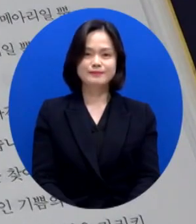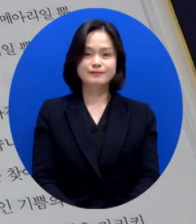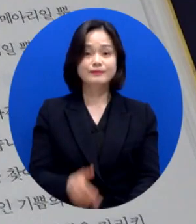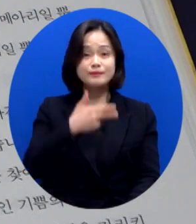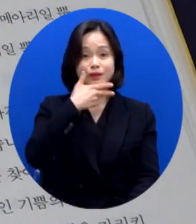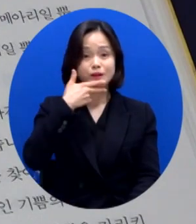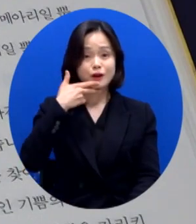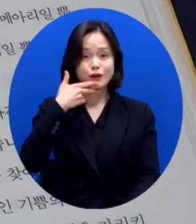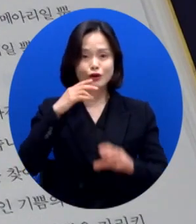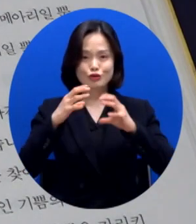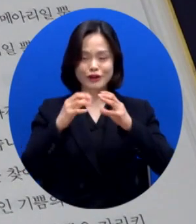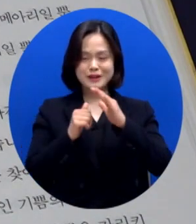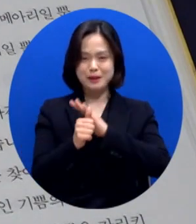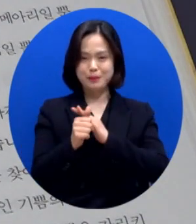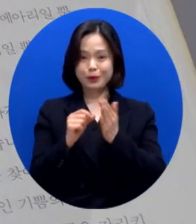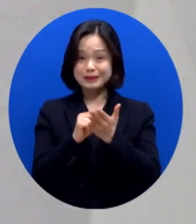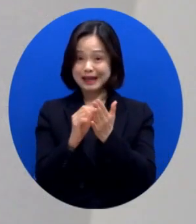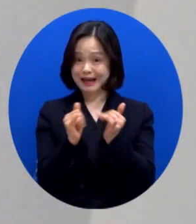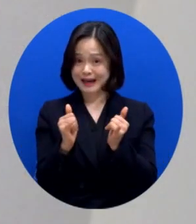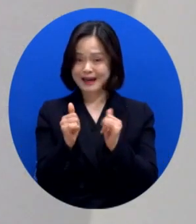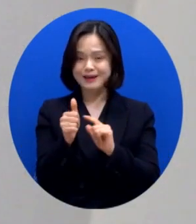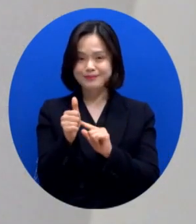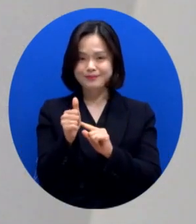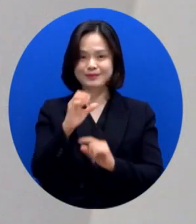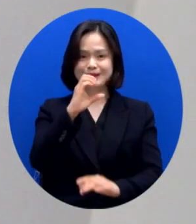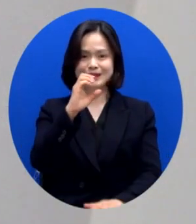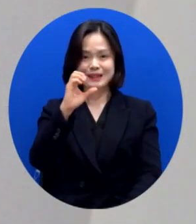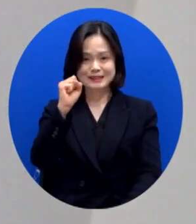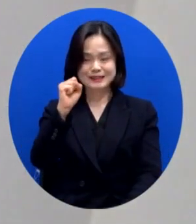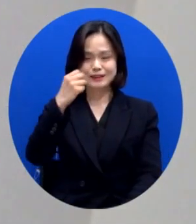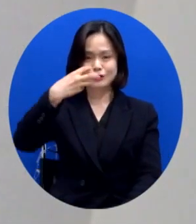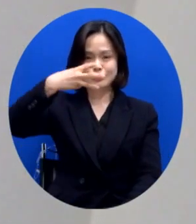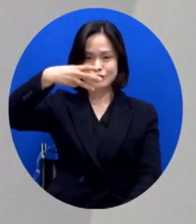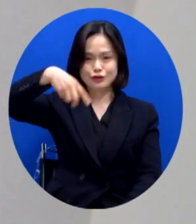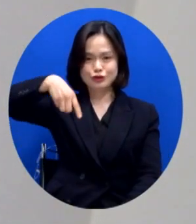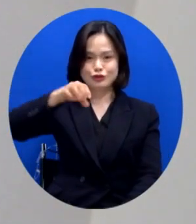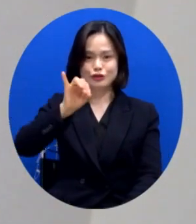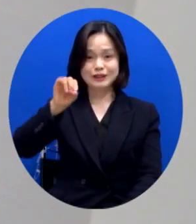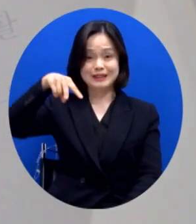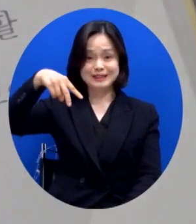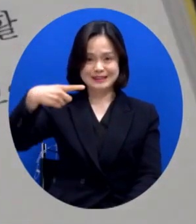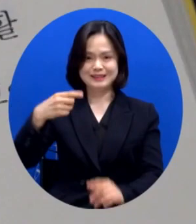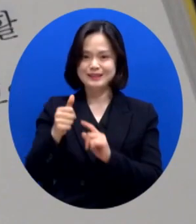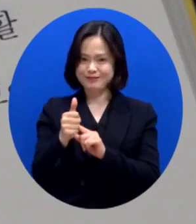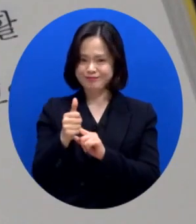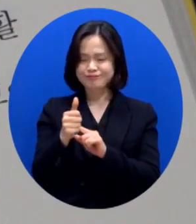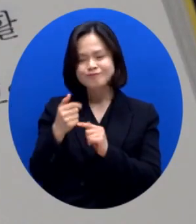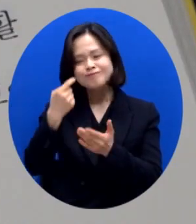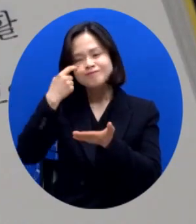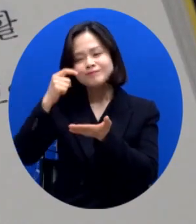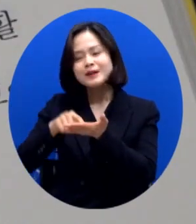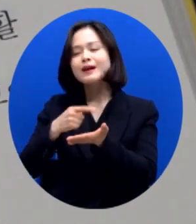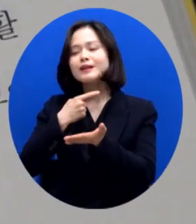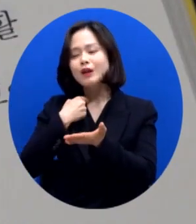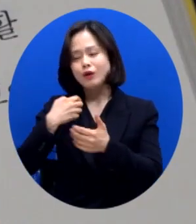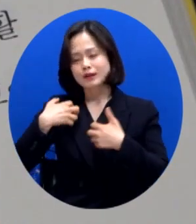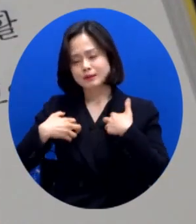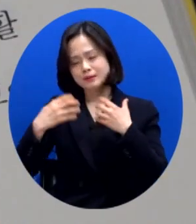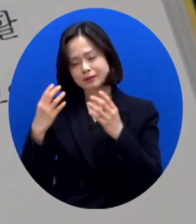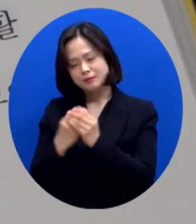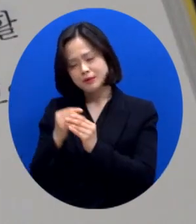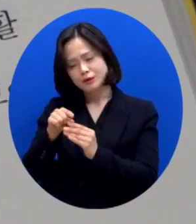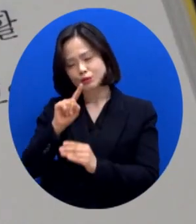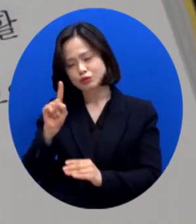영국의 대표 작가이자 기독교 변증가로도 유명한 C.S. 루이스. 그가 찾은 완전하고 영원한 기쁨은